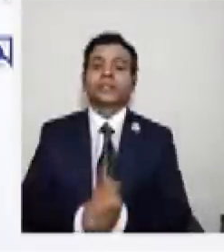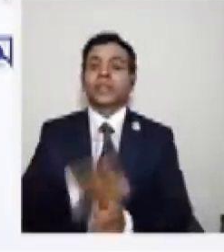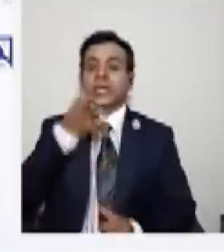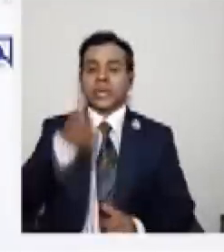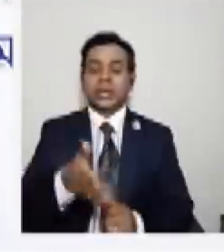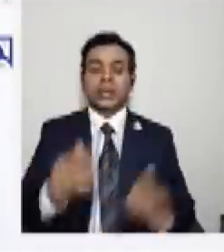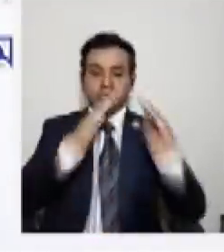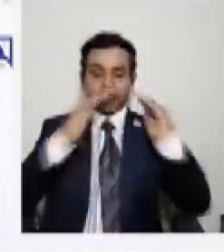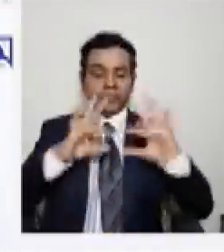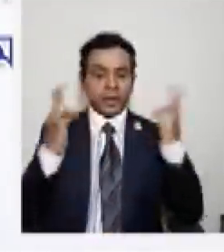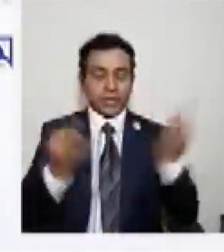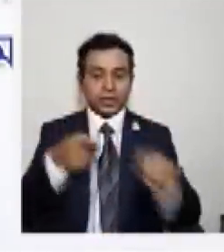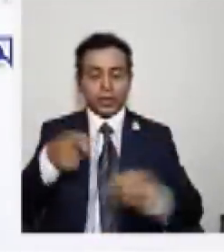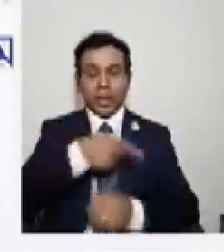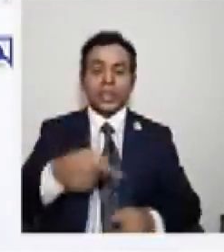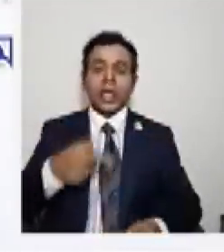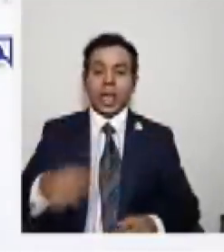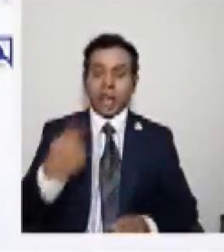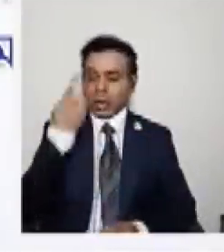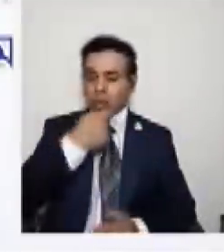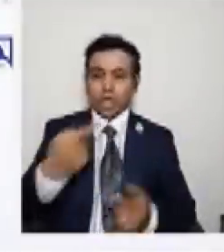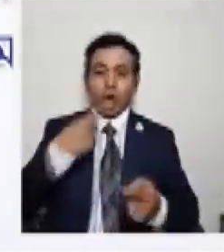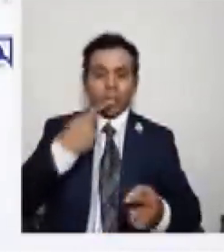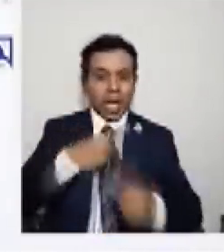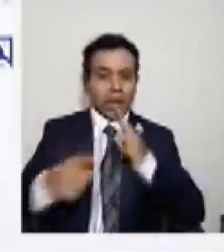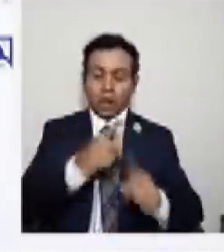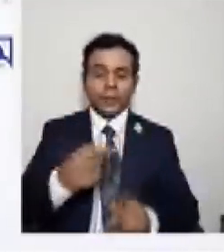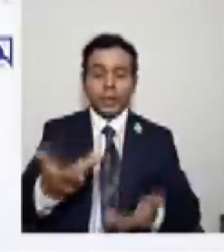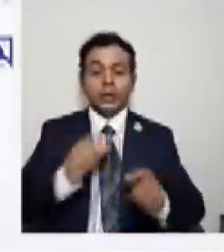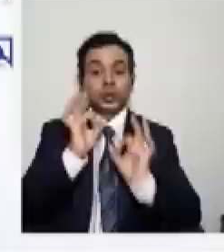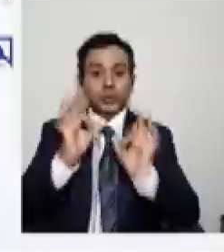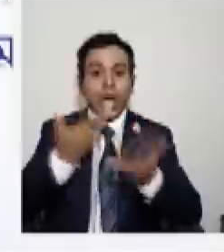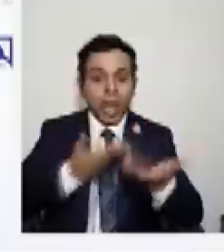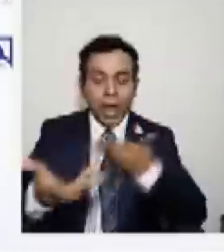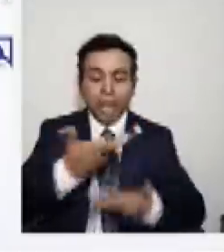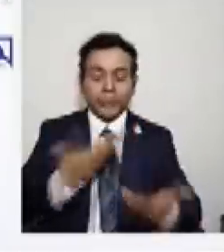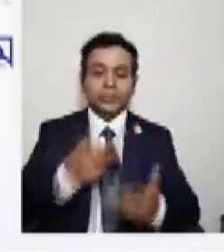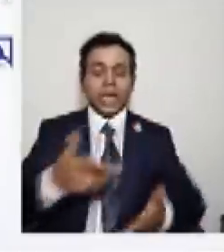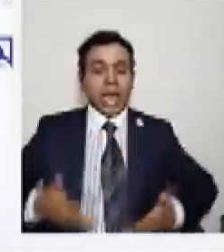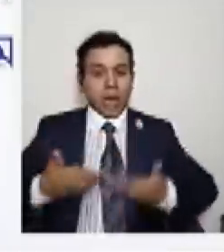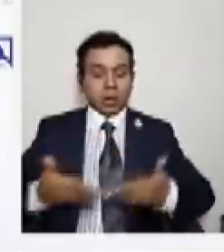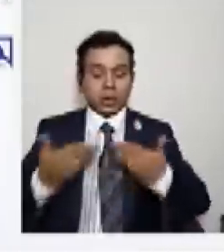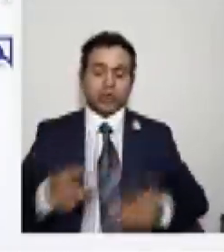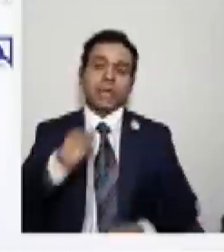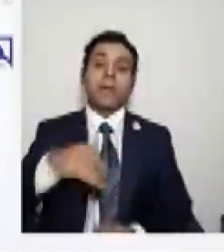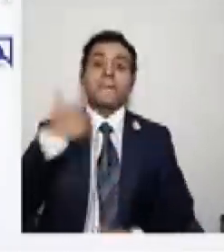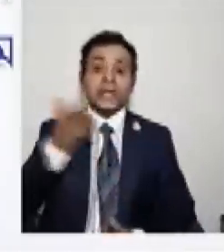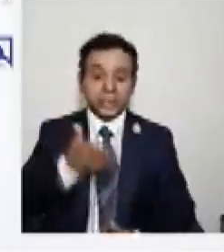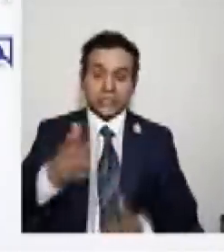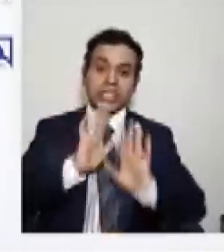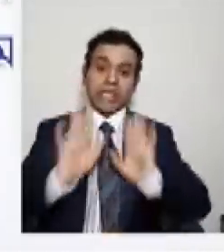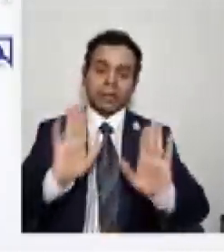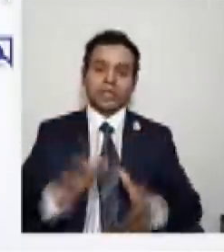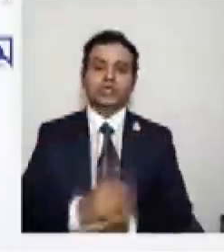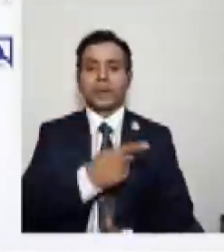রেখে এই যুদ্ধের মোকাবেলা করি। এবং বাড়িতে এই পরিস্থিতিতেও যেন আমরা বাড়িতে যেমন আনন্দ ঘন পরিবেশ রাখি এবং বাইরে বের